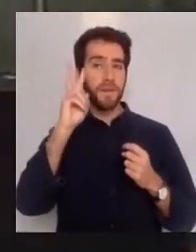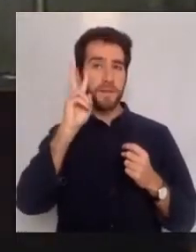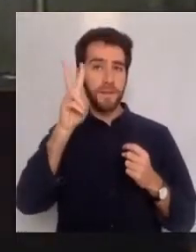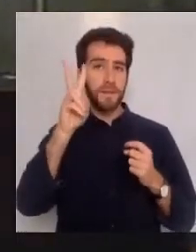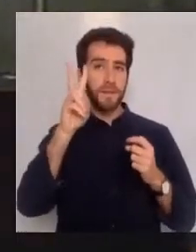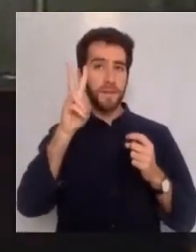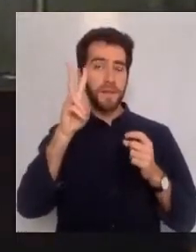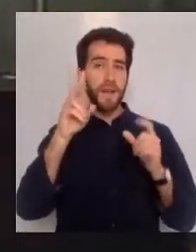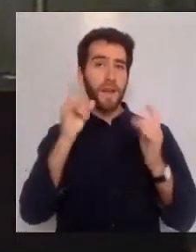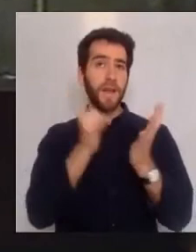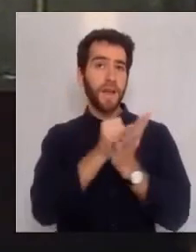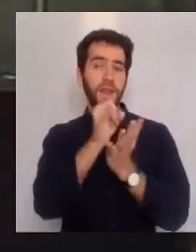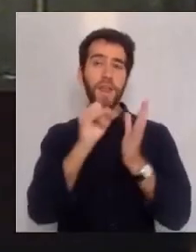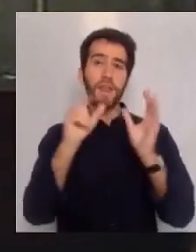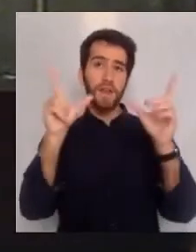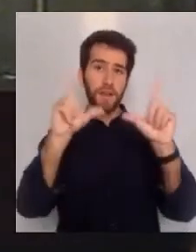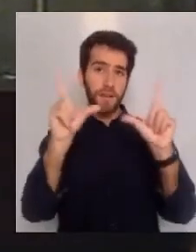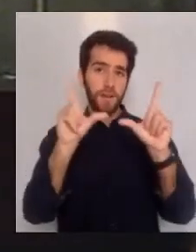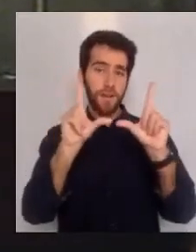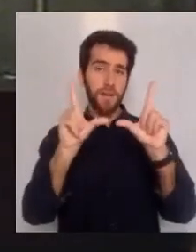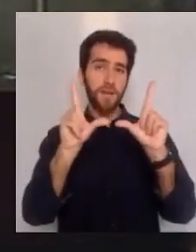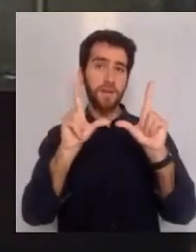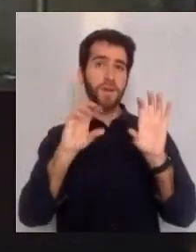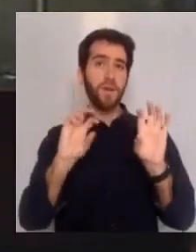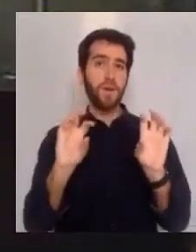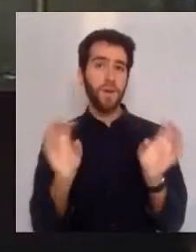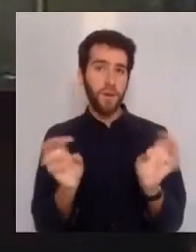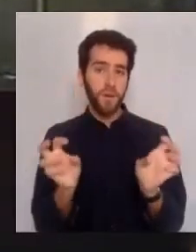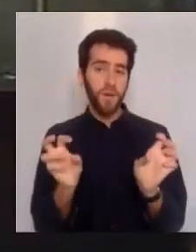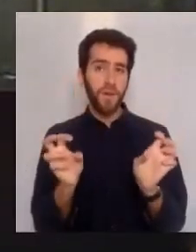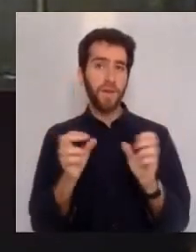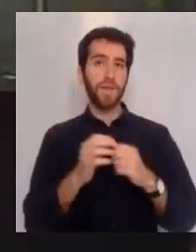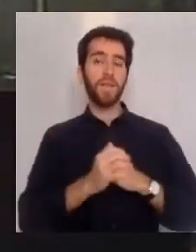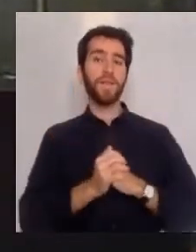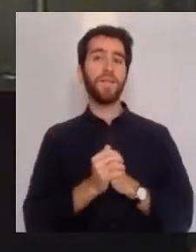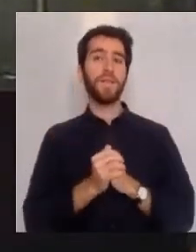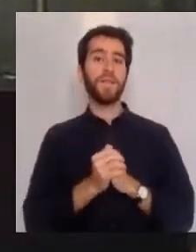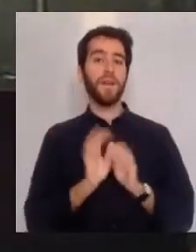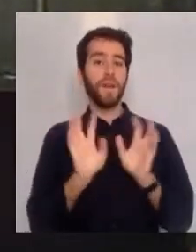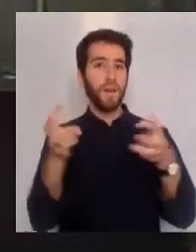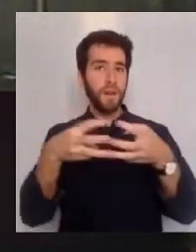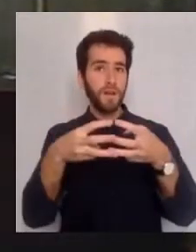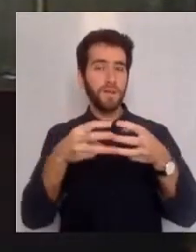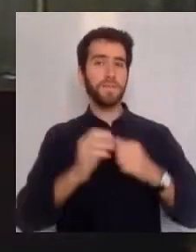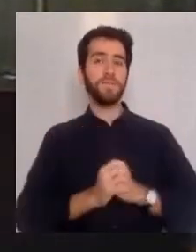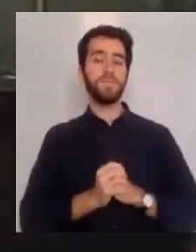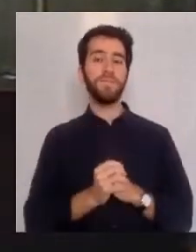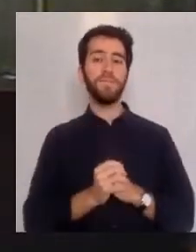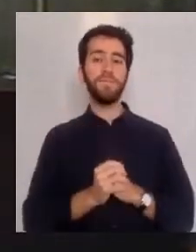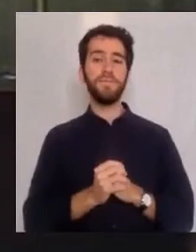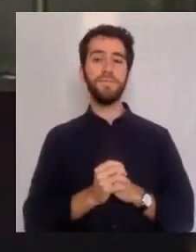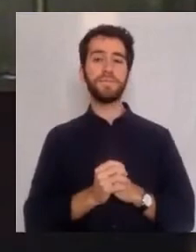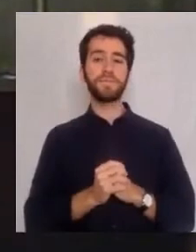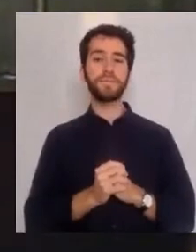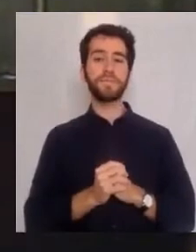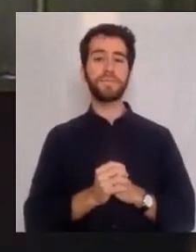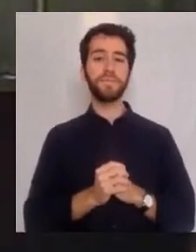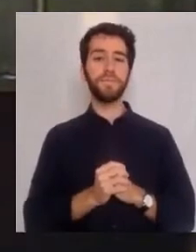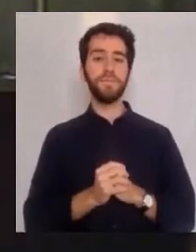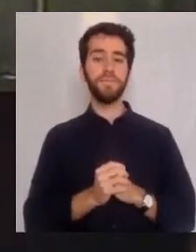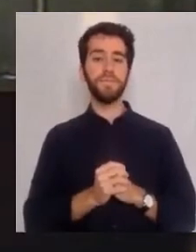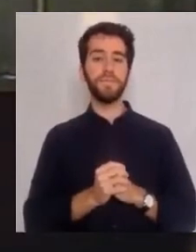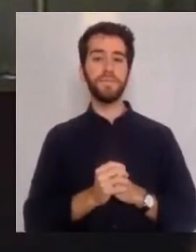través dels mitjans de comunicació aquesta celebració. Us seguiu a través del canal 8TV, Radio